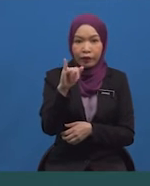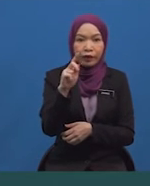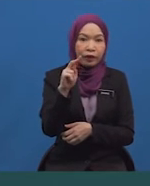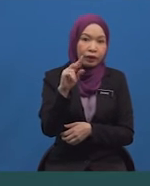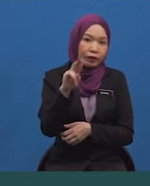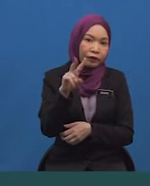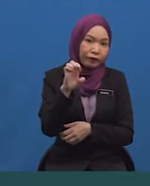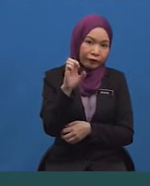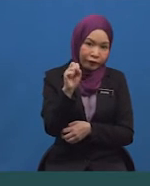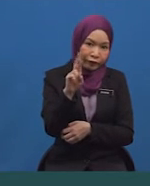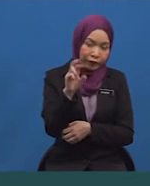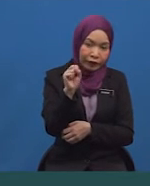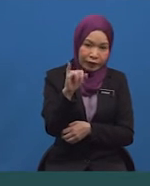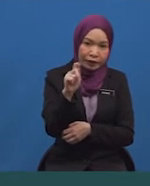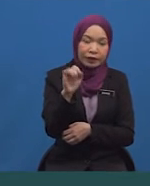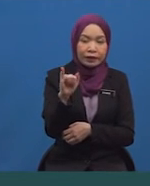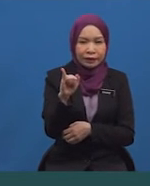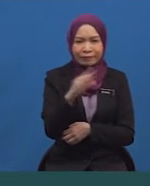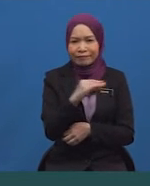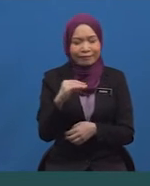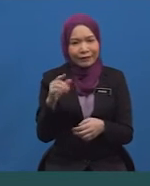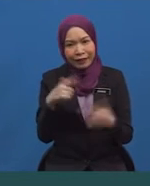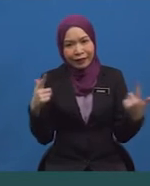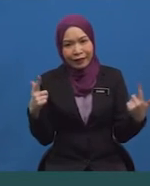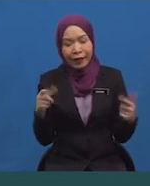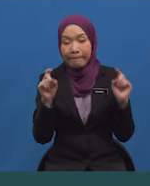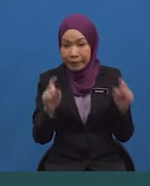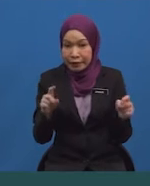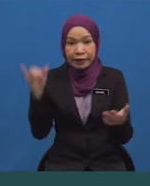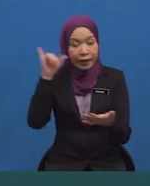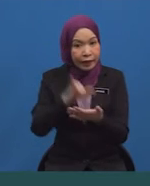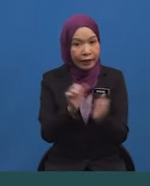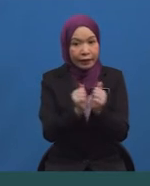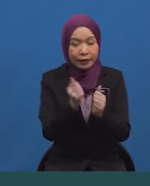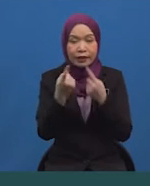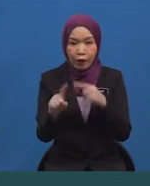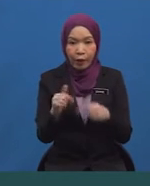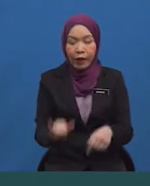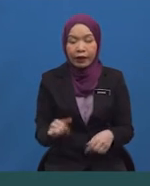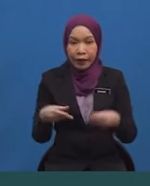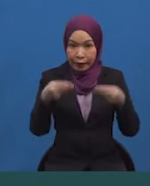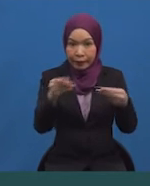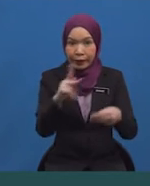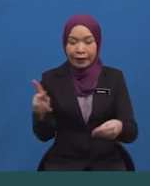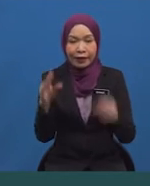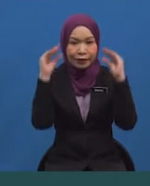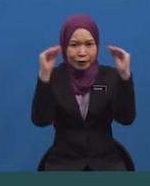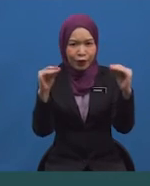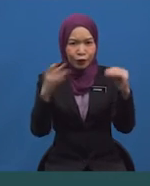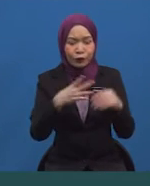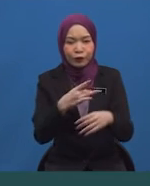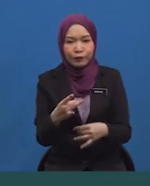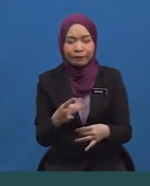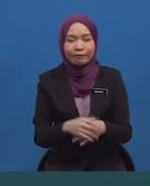sudah lebih yakin apabila menjawab soalan. Cikgu cukup puas hati kerana